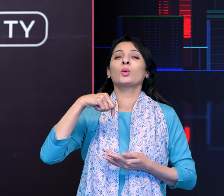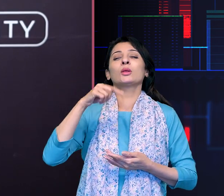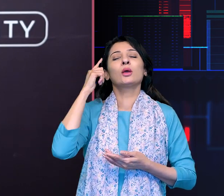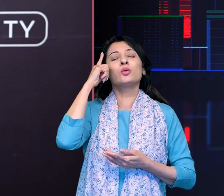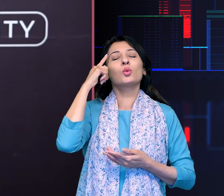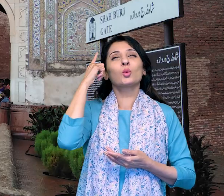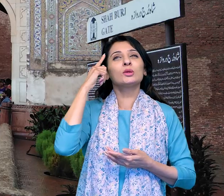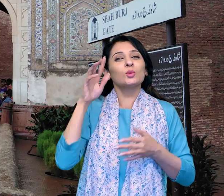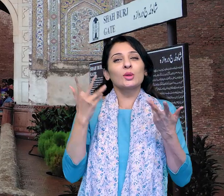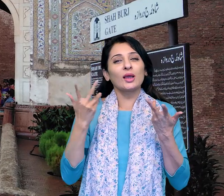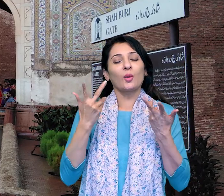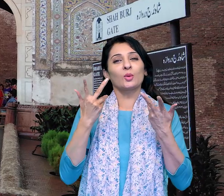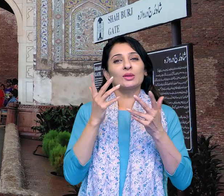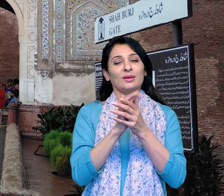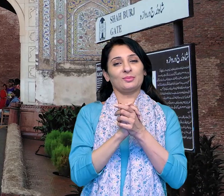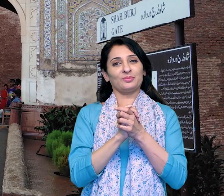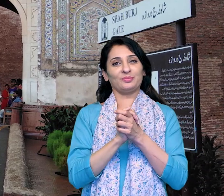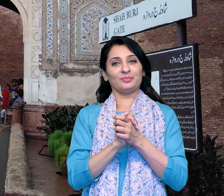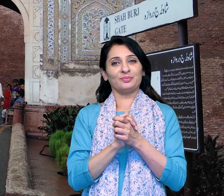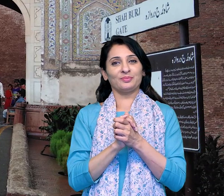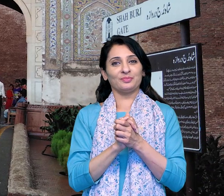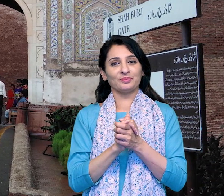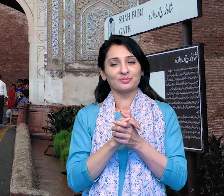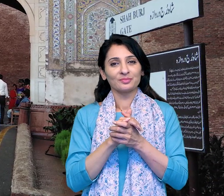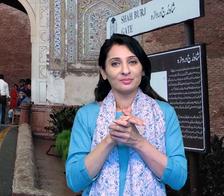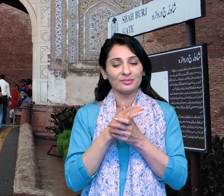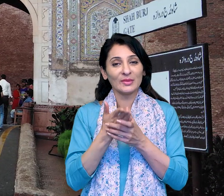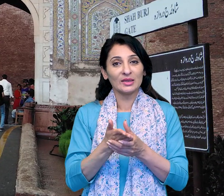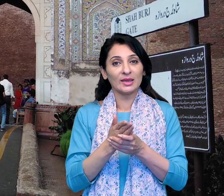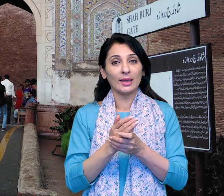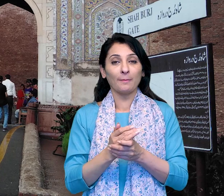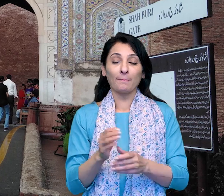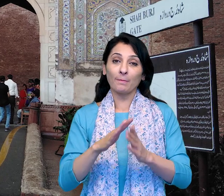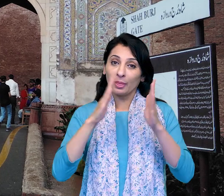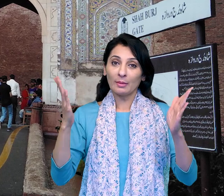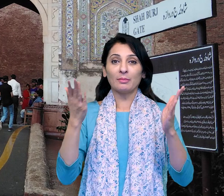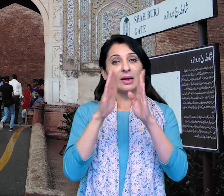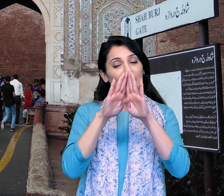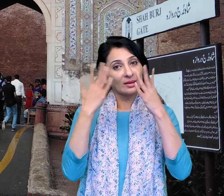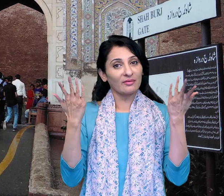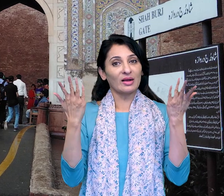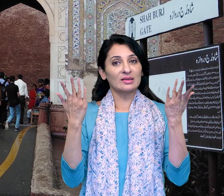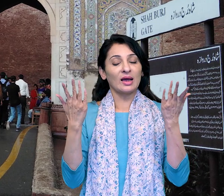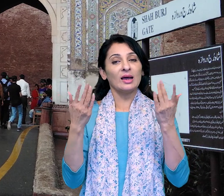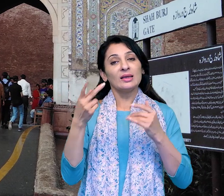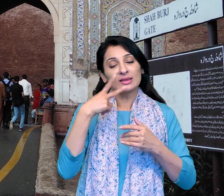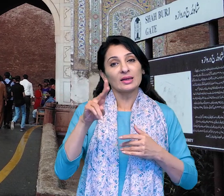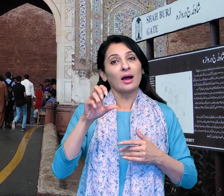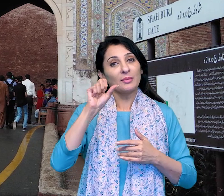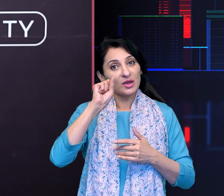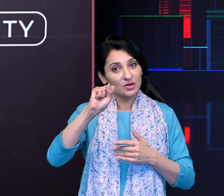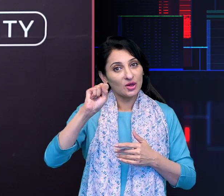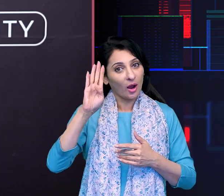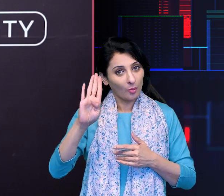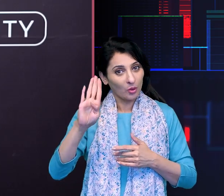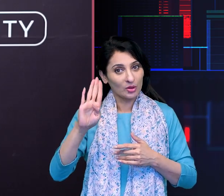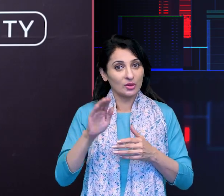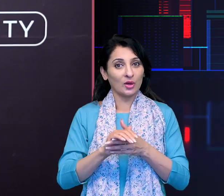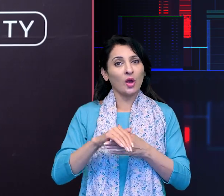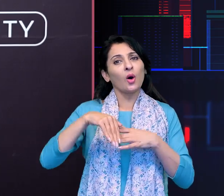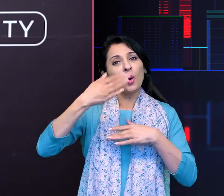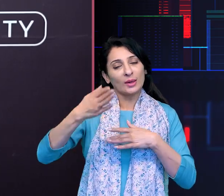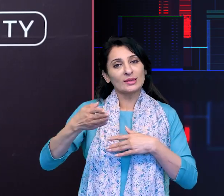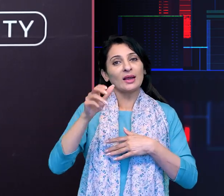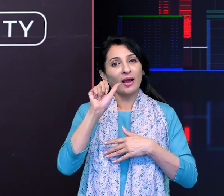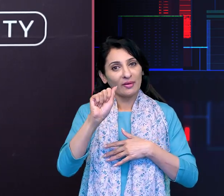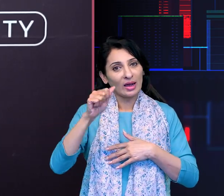की तरफ जा रहे हैं यह सदर दरवाजा है जिसको शापूरजी गेट भी कहा जाता है इसके अलावा अकबरी गेट भी है जैसे आपको